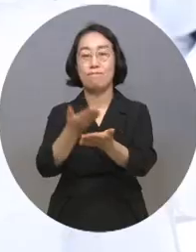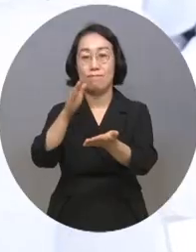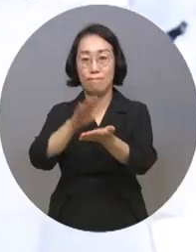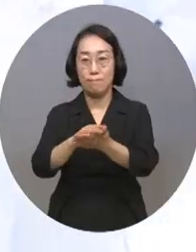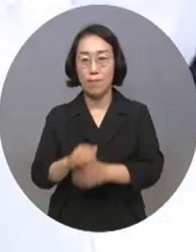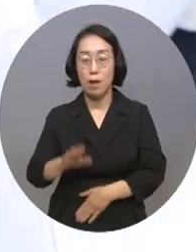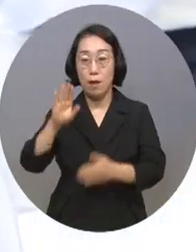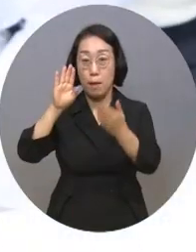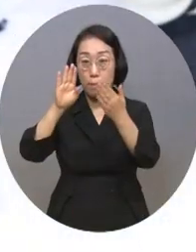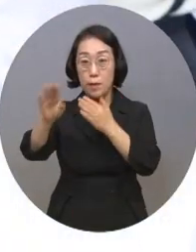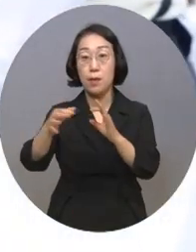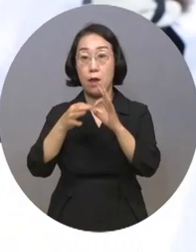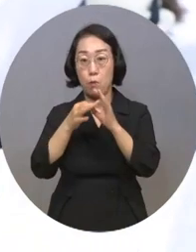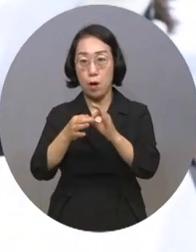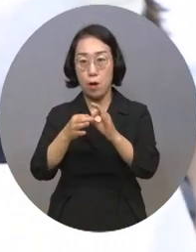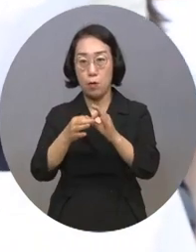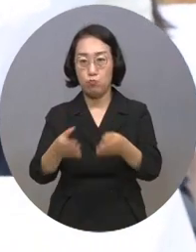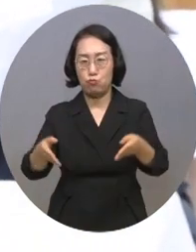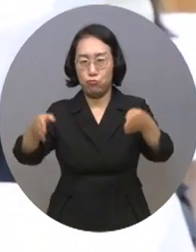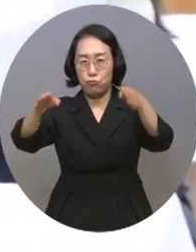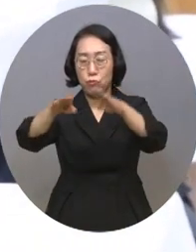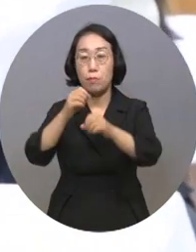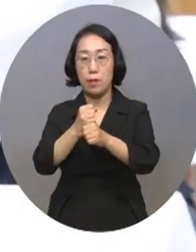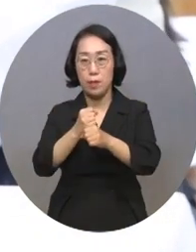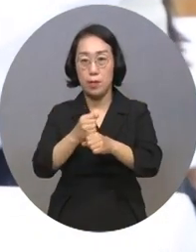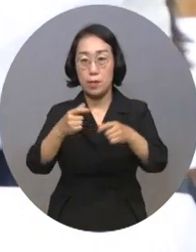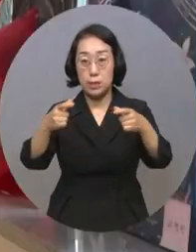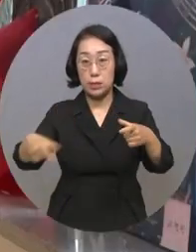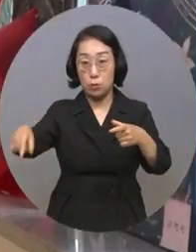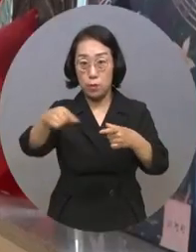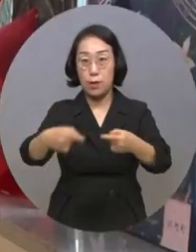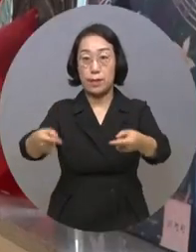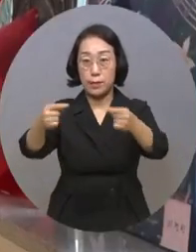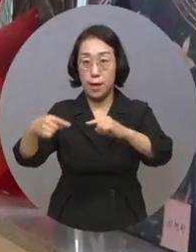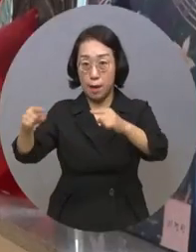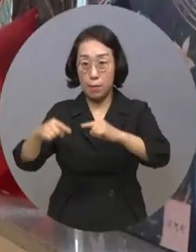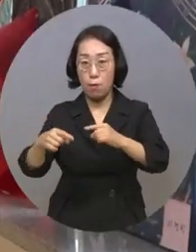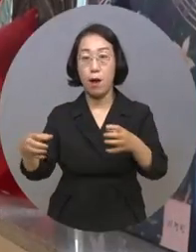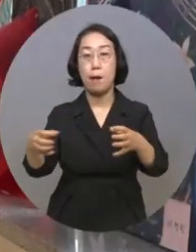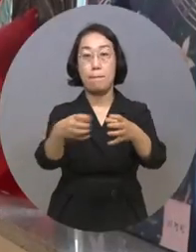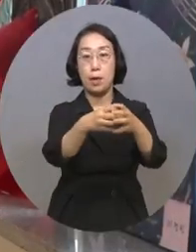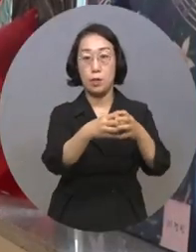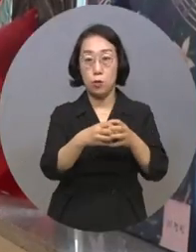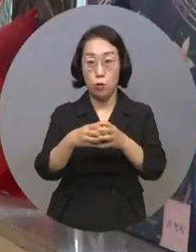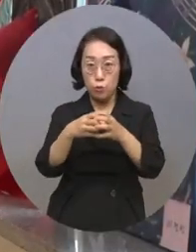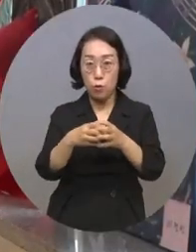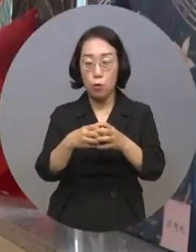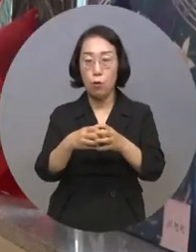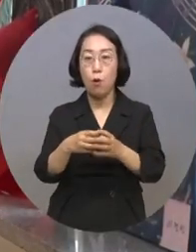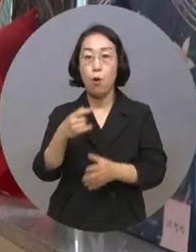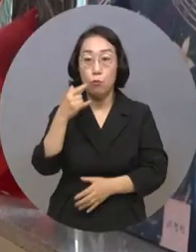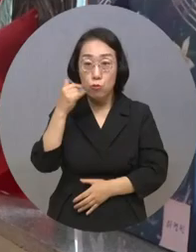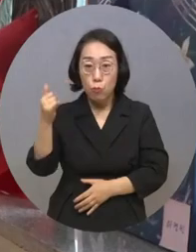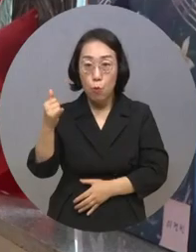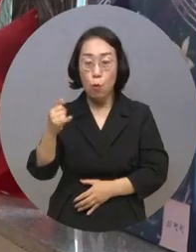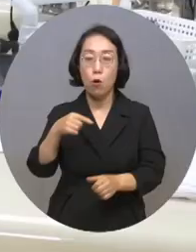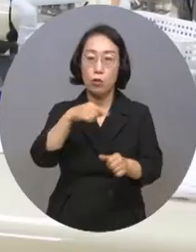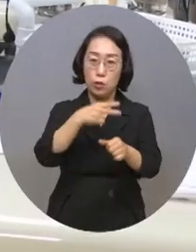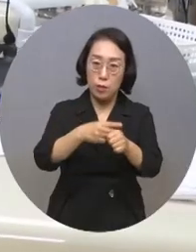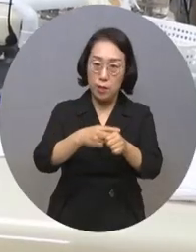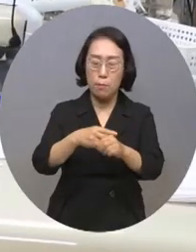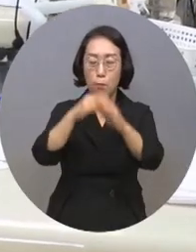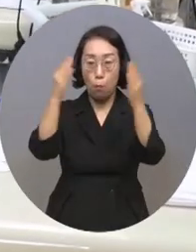미래형 시설 구축은 물론 지역사회의 적극적인 참여까지 더해지면서 학생, 학부모, 교사,